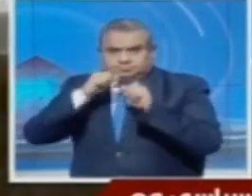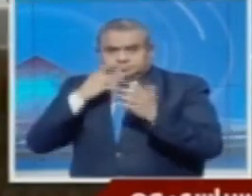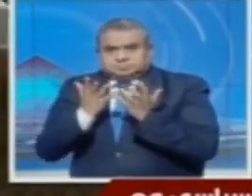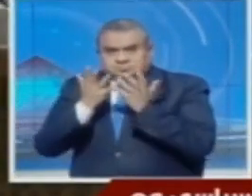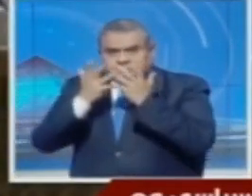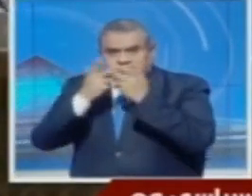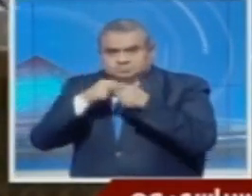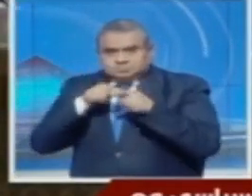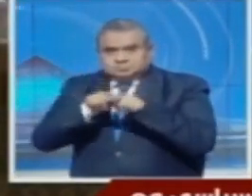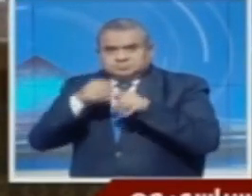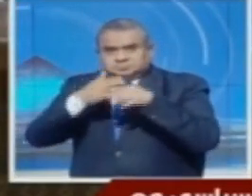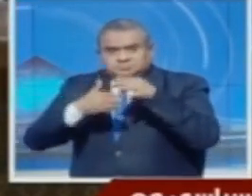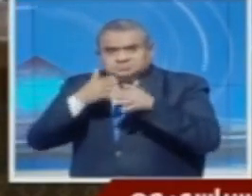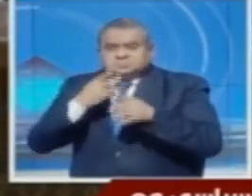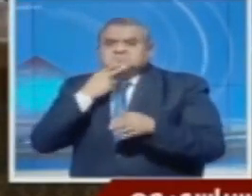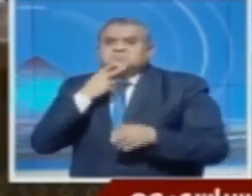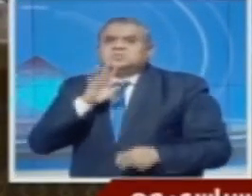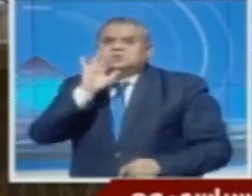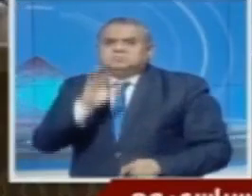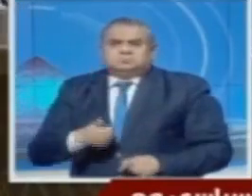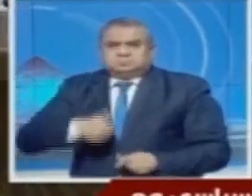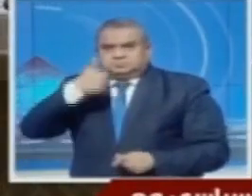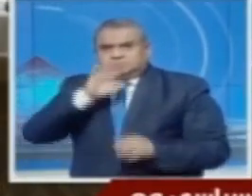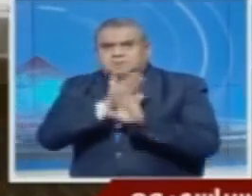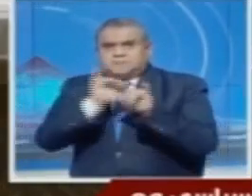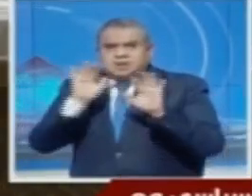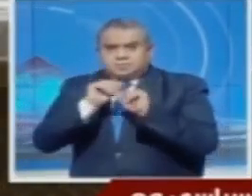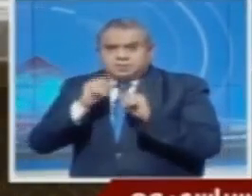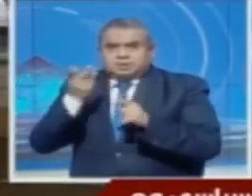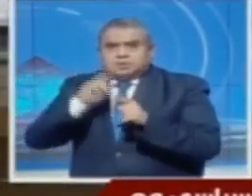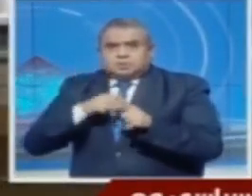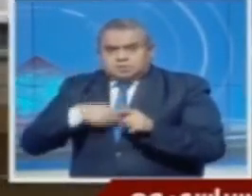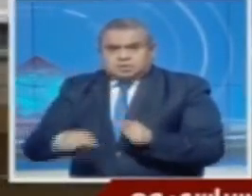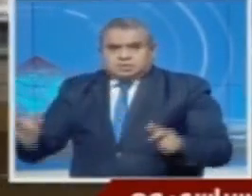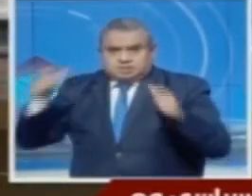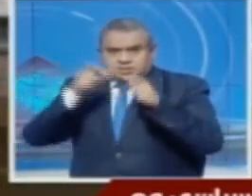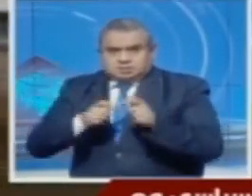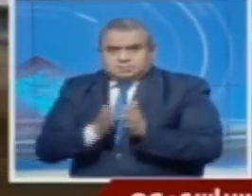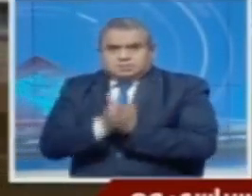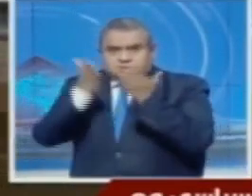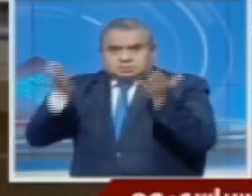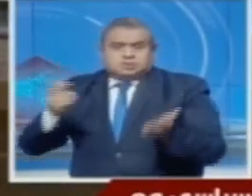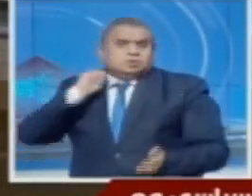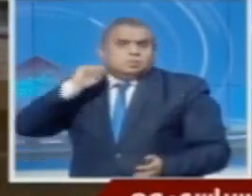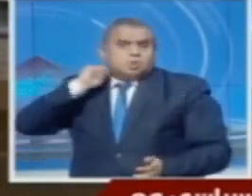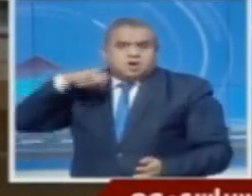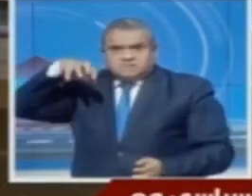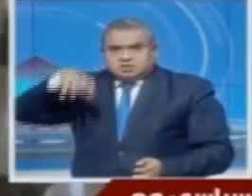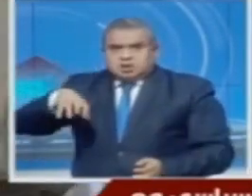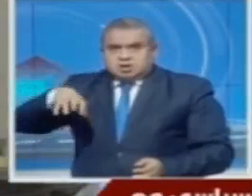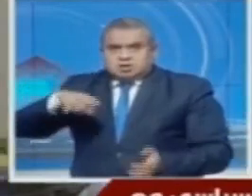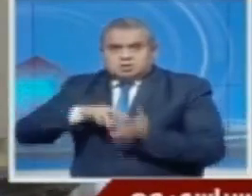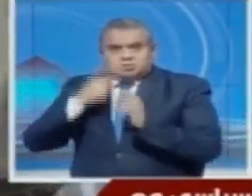بحيث تتسق مع ما تتضمنه من مبان وإنشاءات. وخلال الاجتماع استعرض محافظ